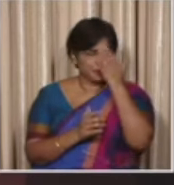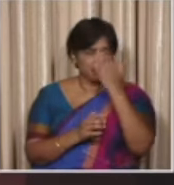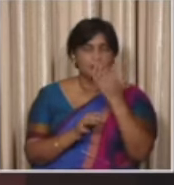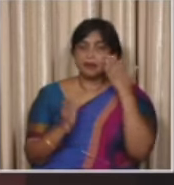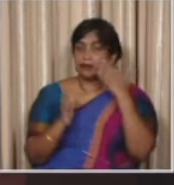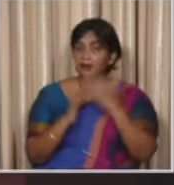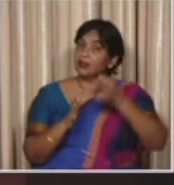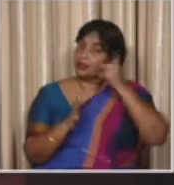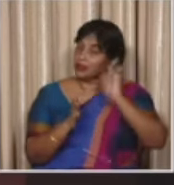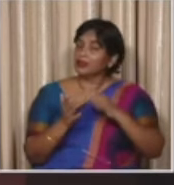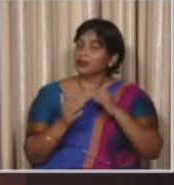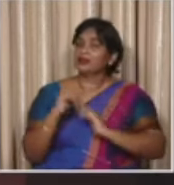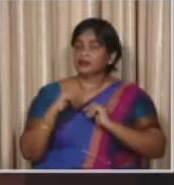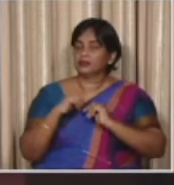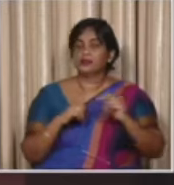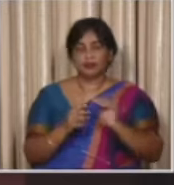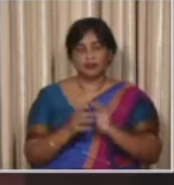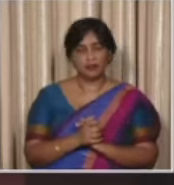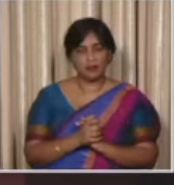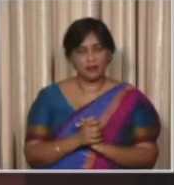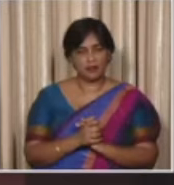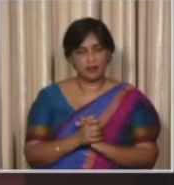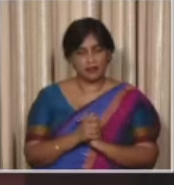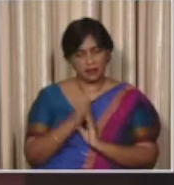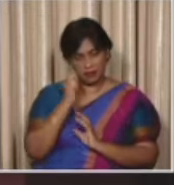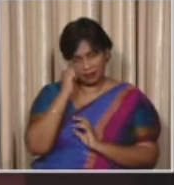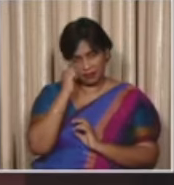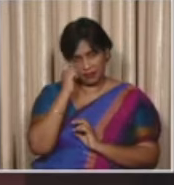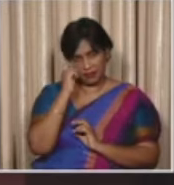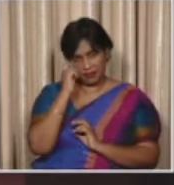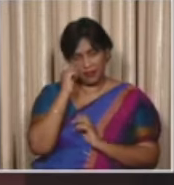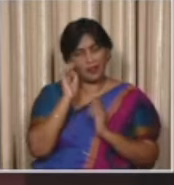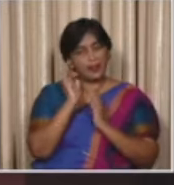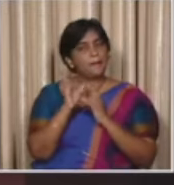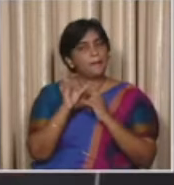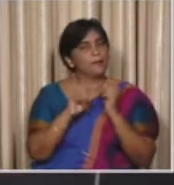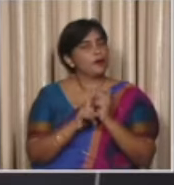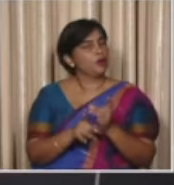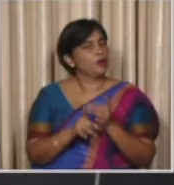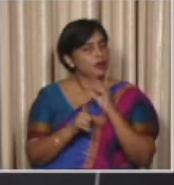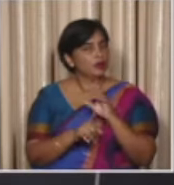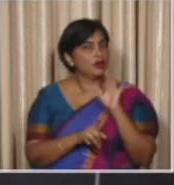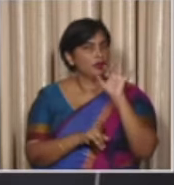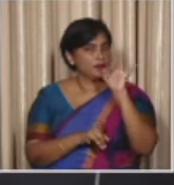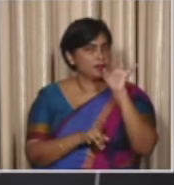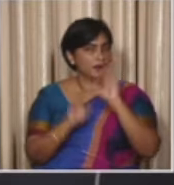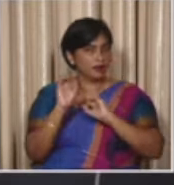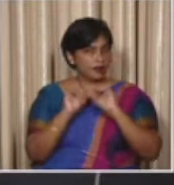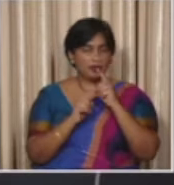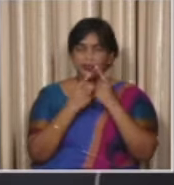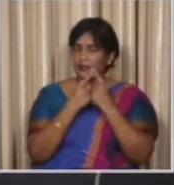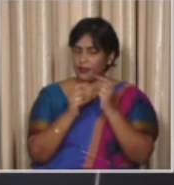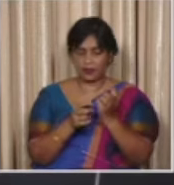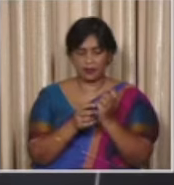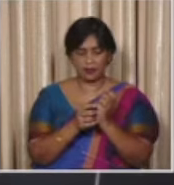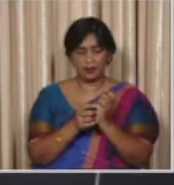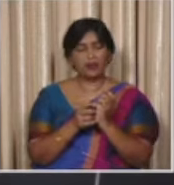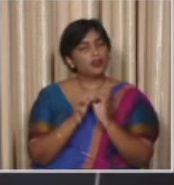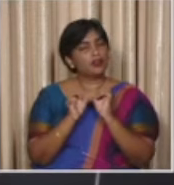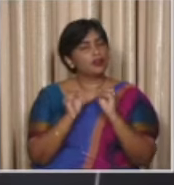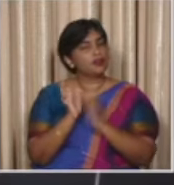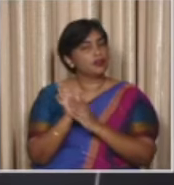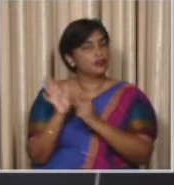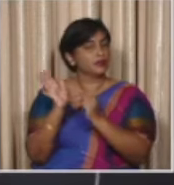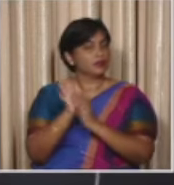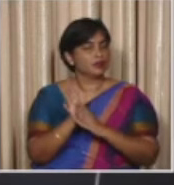මේ දත්තු තීන්දුව ටික ක්‍රියාත්මක කරන්න. ගතමනි මාර්ග සිතීම අනුව 15% වෙනස කමිටු දෙකේ